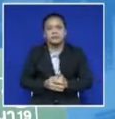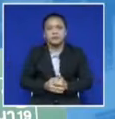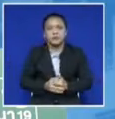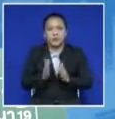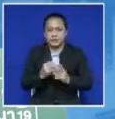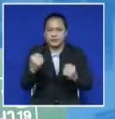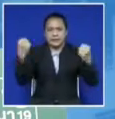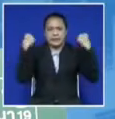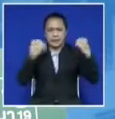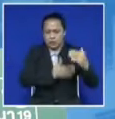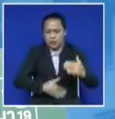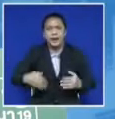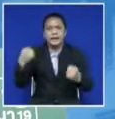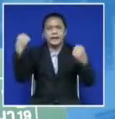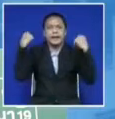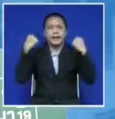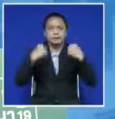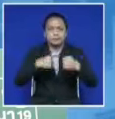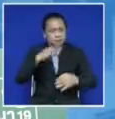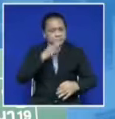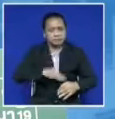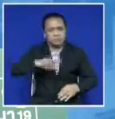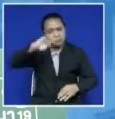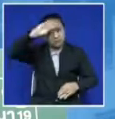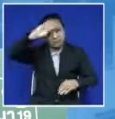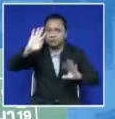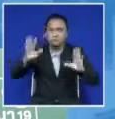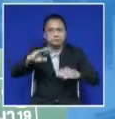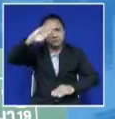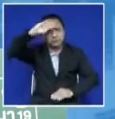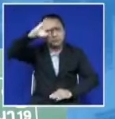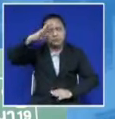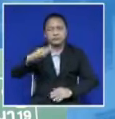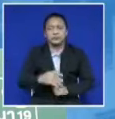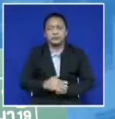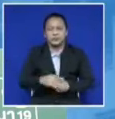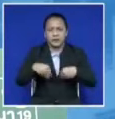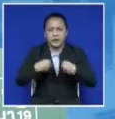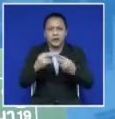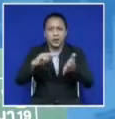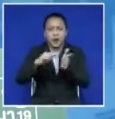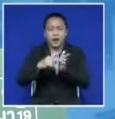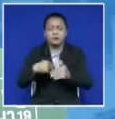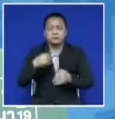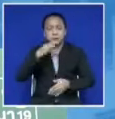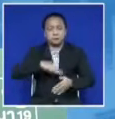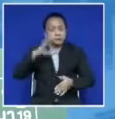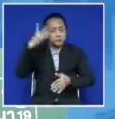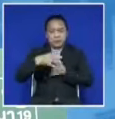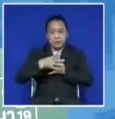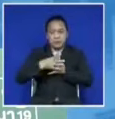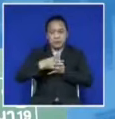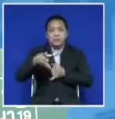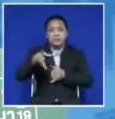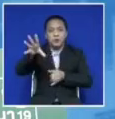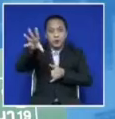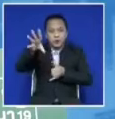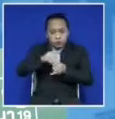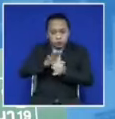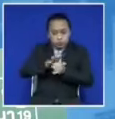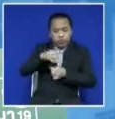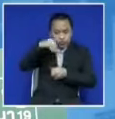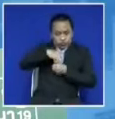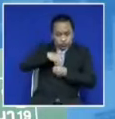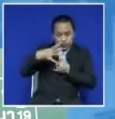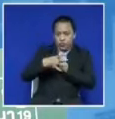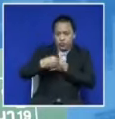นแข็งแรงนะแต่ว่าเราไม่มีอาการทำให้การไม่มีอาการก็จะทำให้เกิดการแพร่เข้าสู่ไปกลุ่มผู้อื่นได้ง่